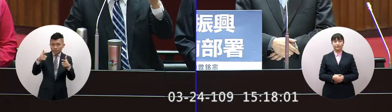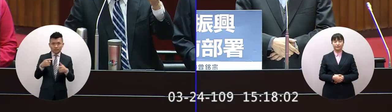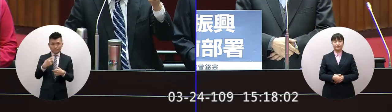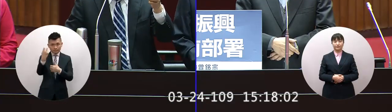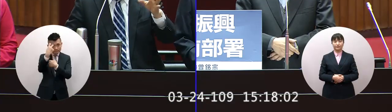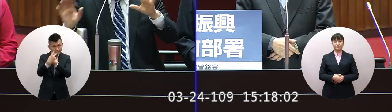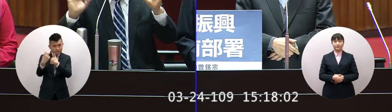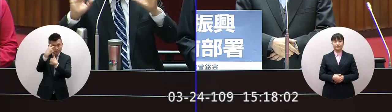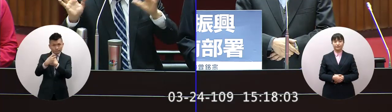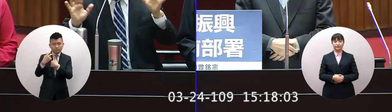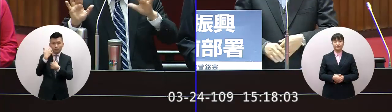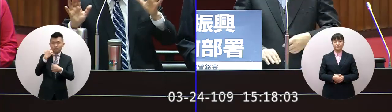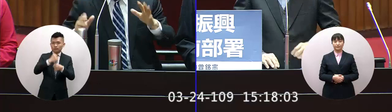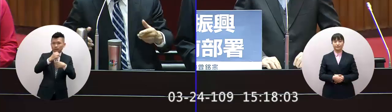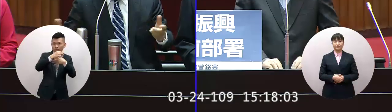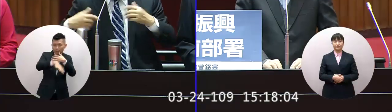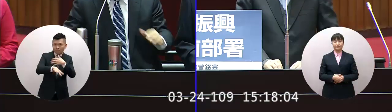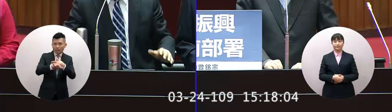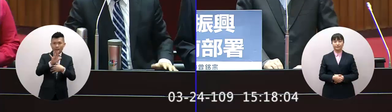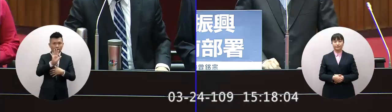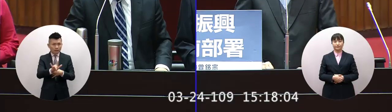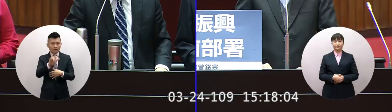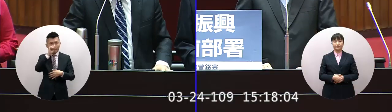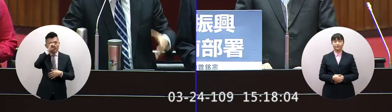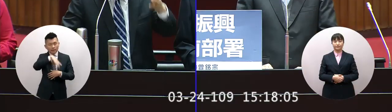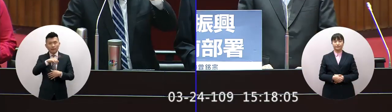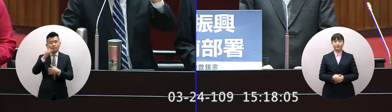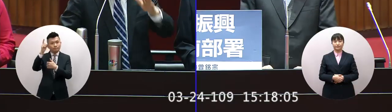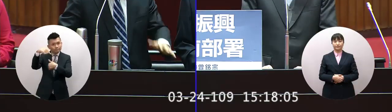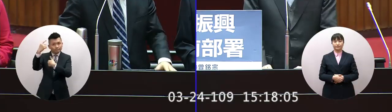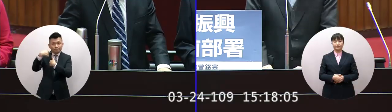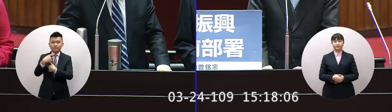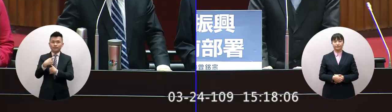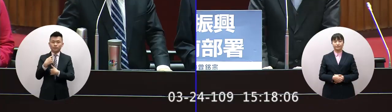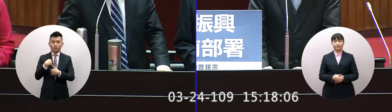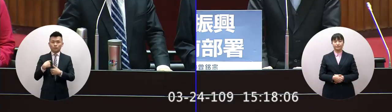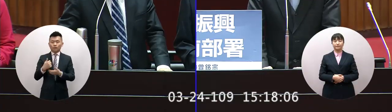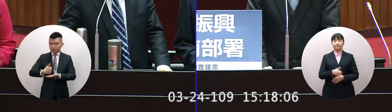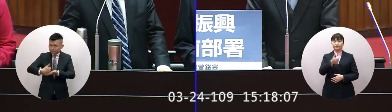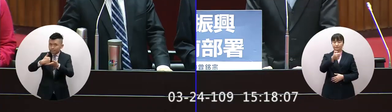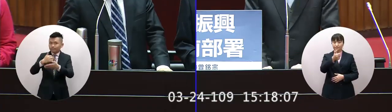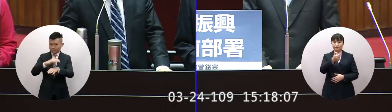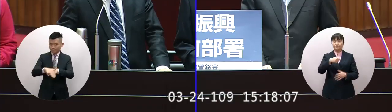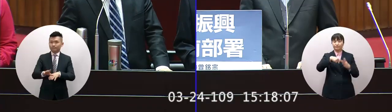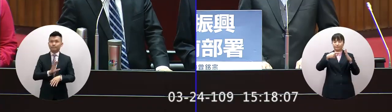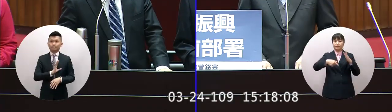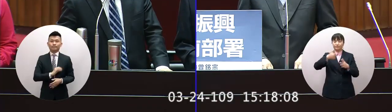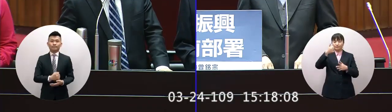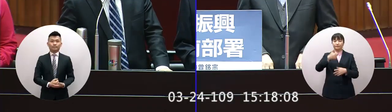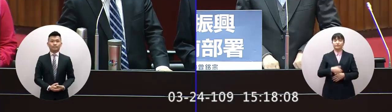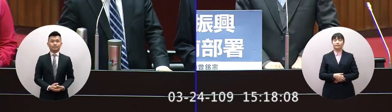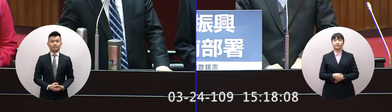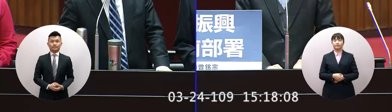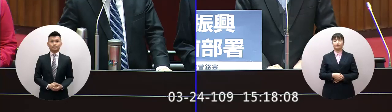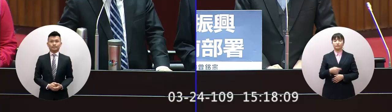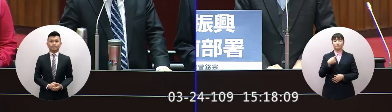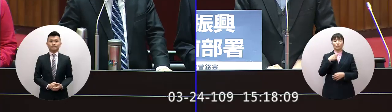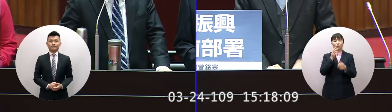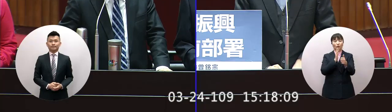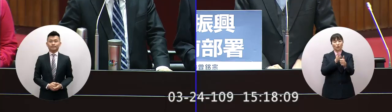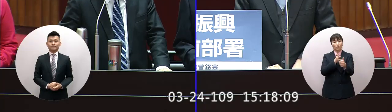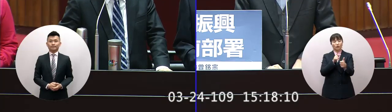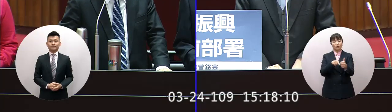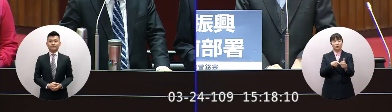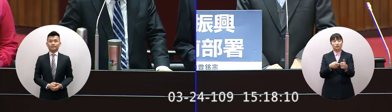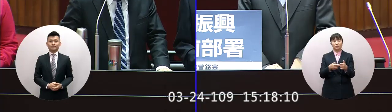做了也无够，全部完美，啊，你多指教，啊，我一定改主张。 多谢院长，我这执行